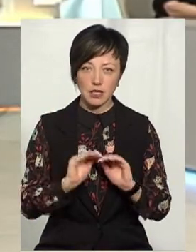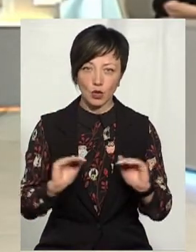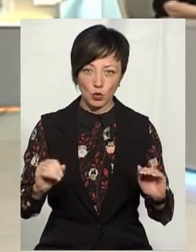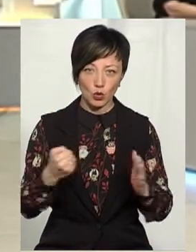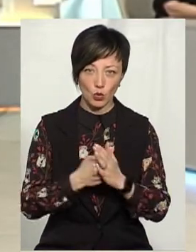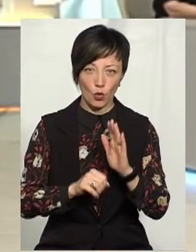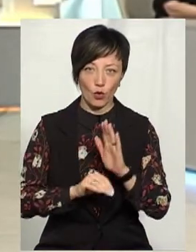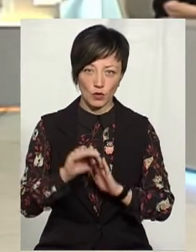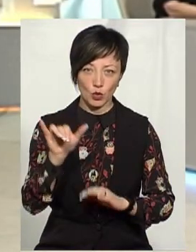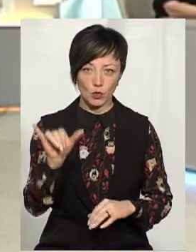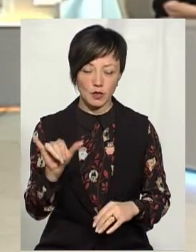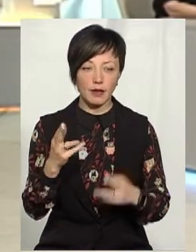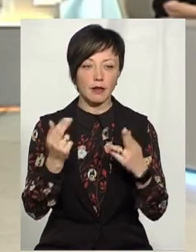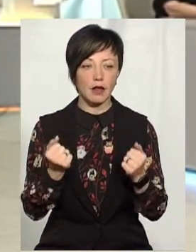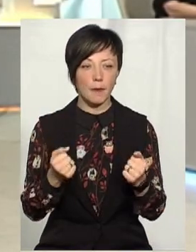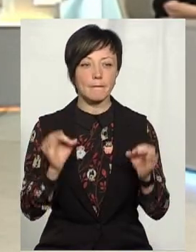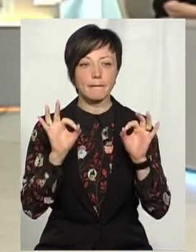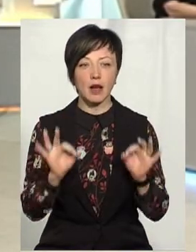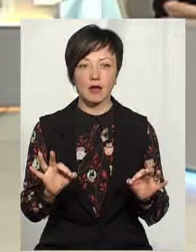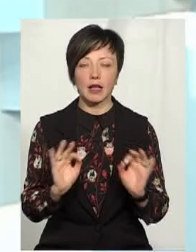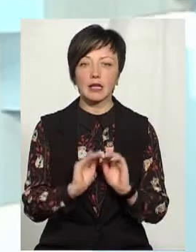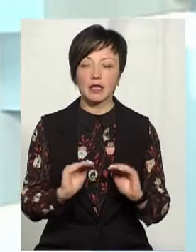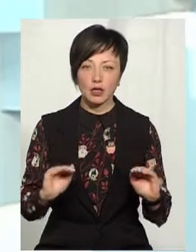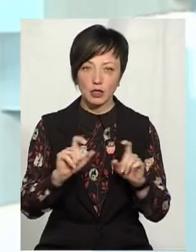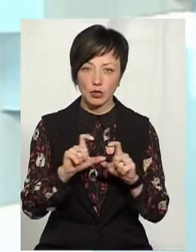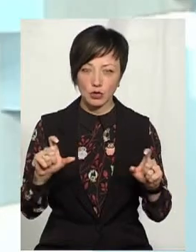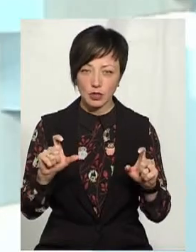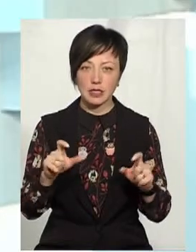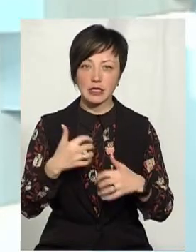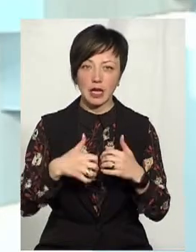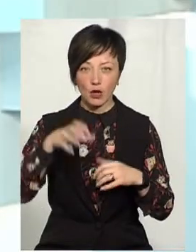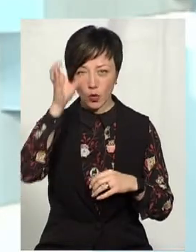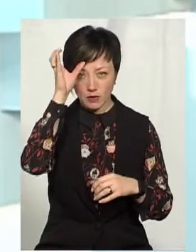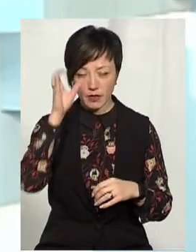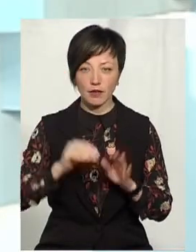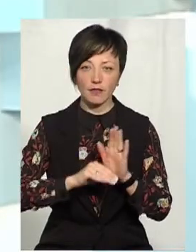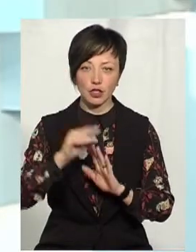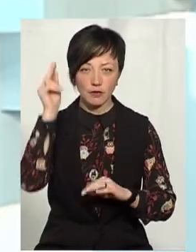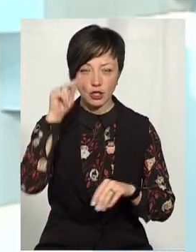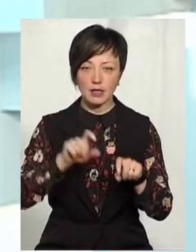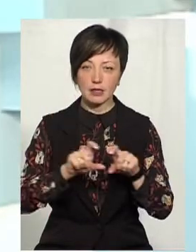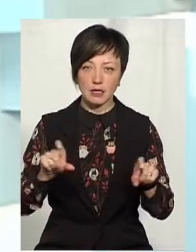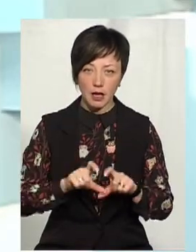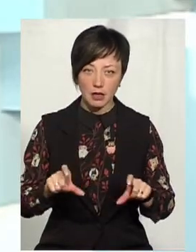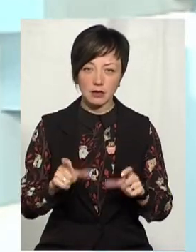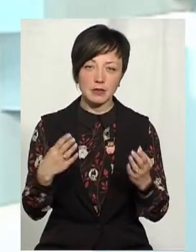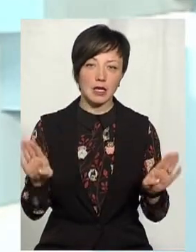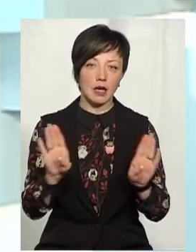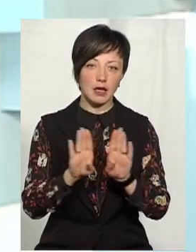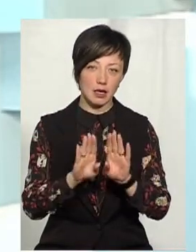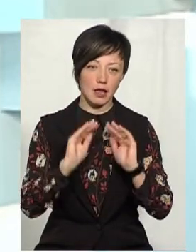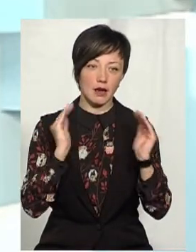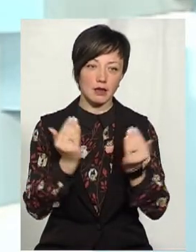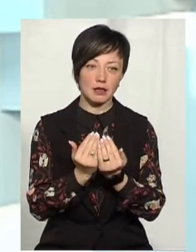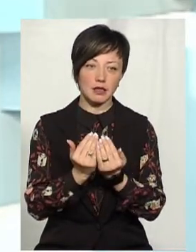до вишів. Абсолютно правильно. Тобто дошкільні навчальні заклади, заклади середньої освіти і вищі навчальні заклади були закриті на